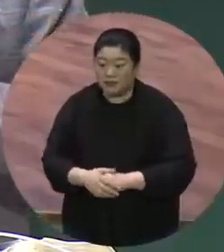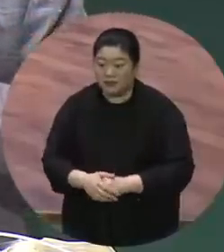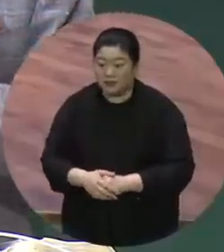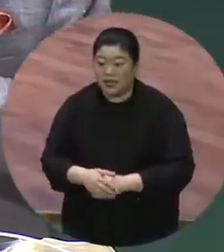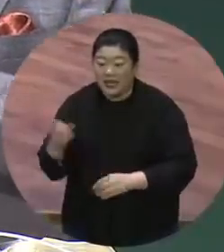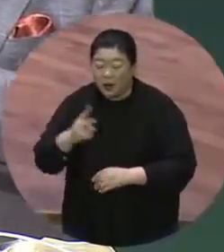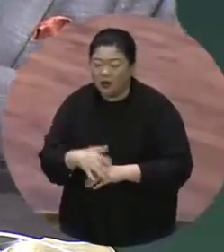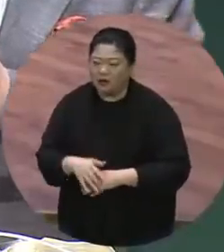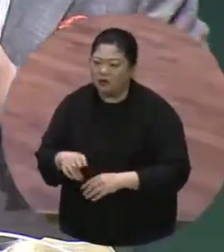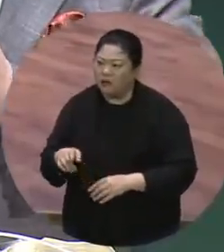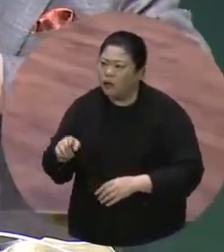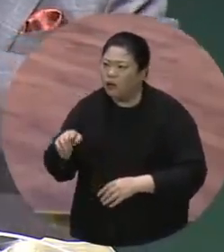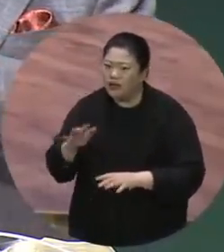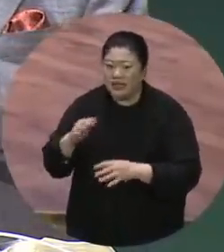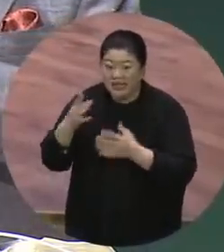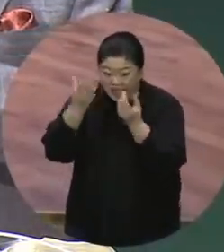보입니다.